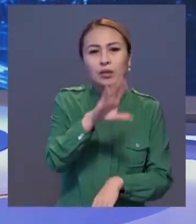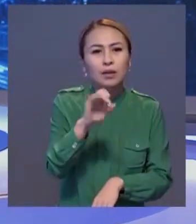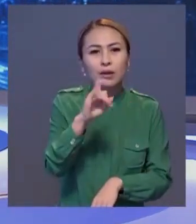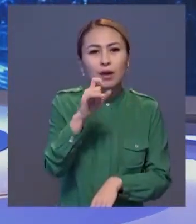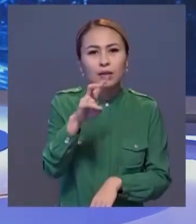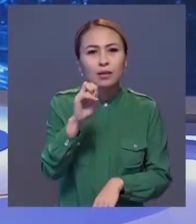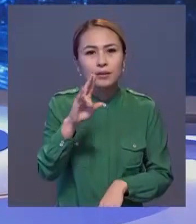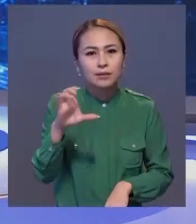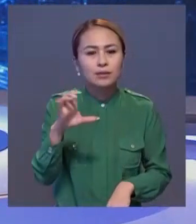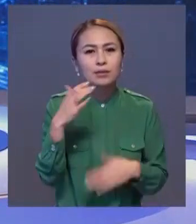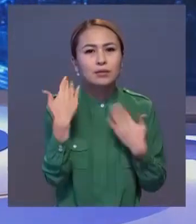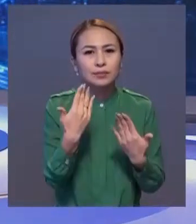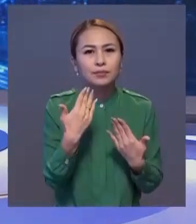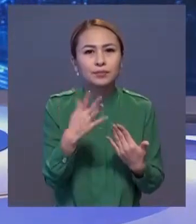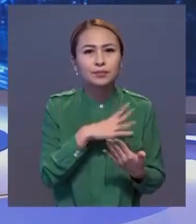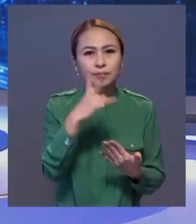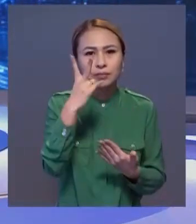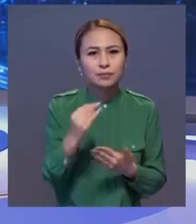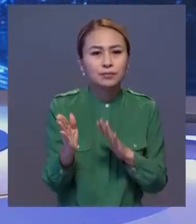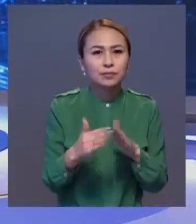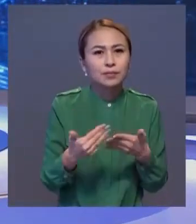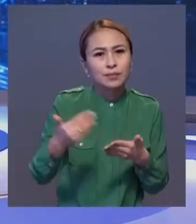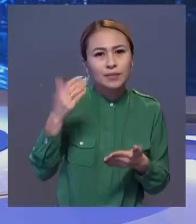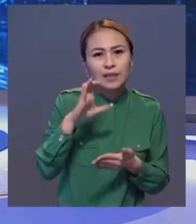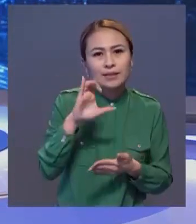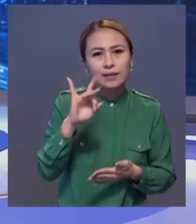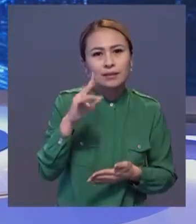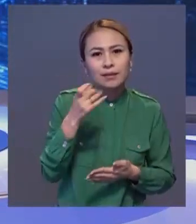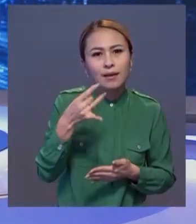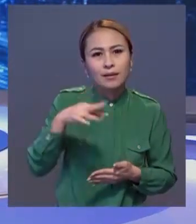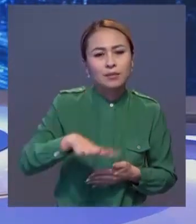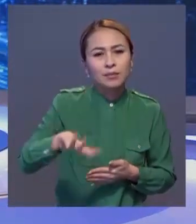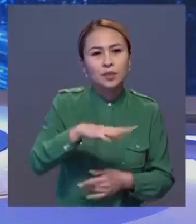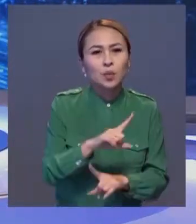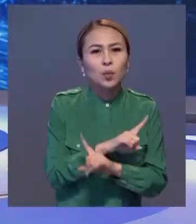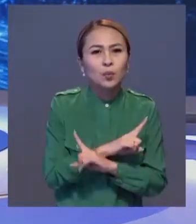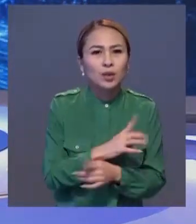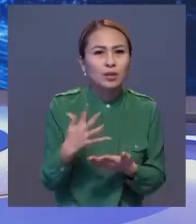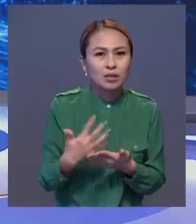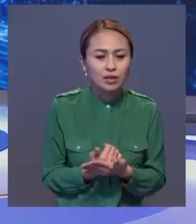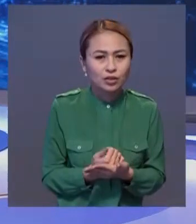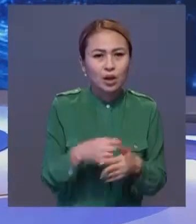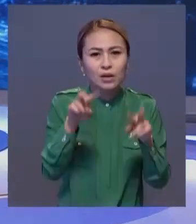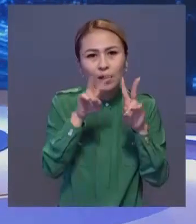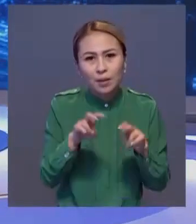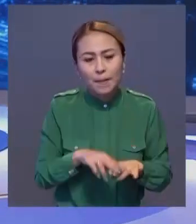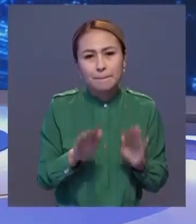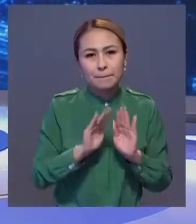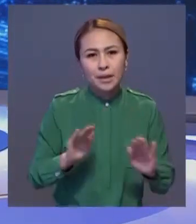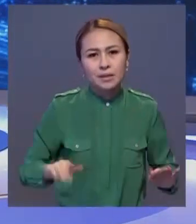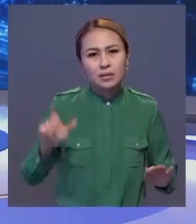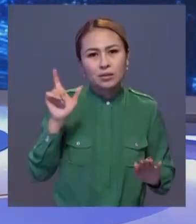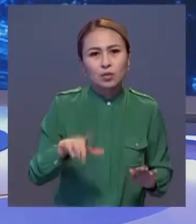бірі Ерхан анасының мүрдесі 2 күн бұрын Сырдария өзенінің жоғары ағысынан табылды. Ресейдің тергеу комитетінің мәліметінше